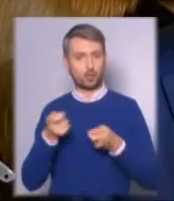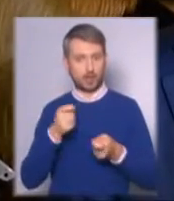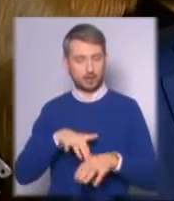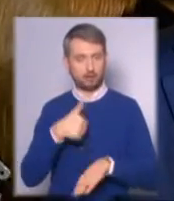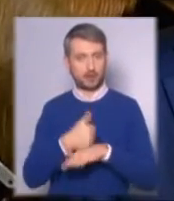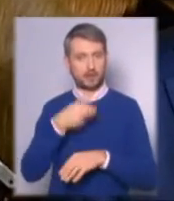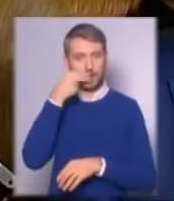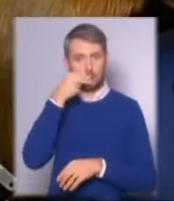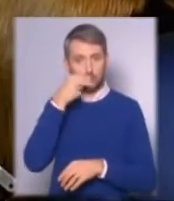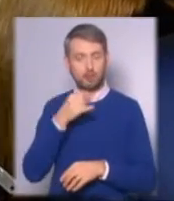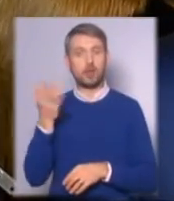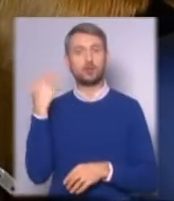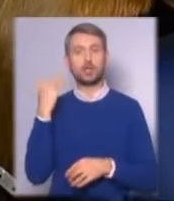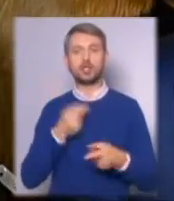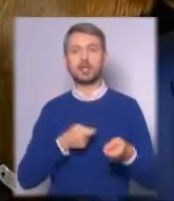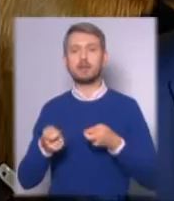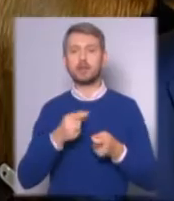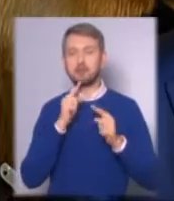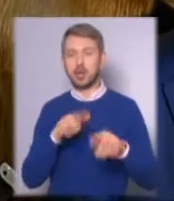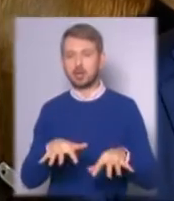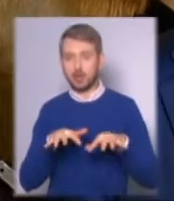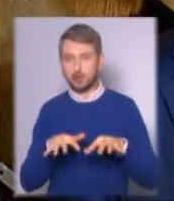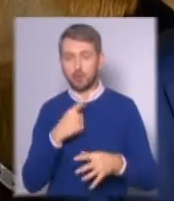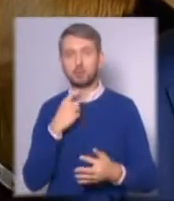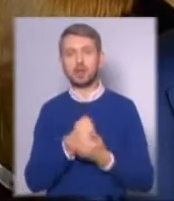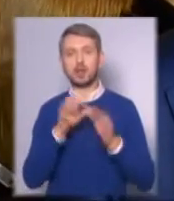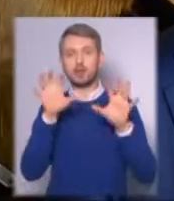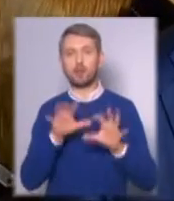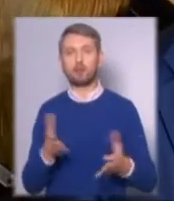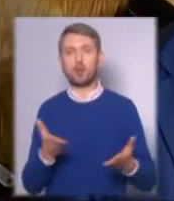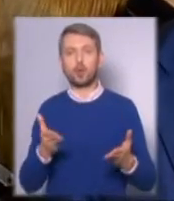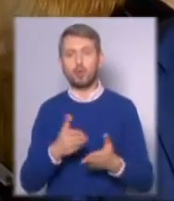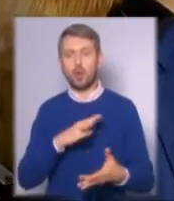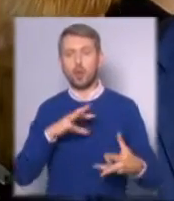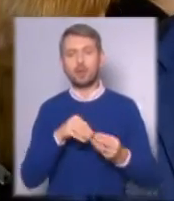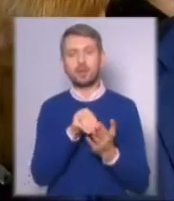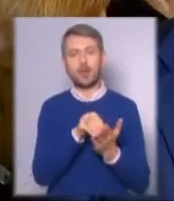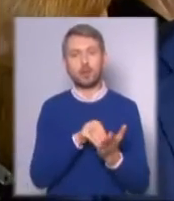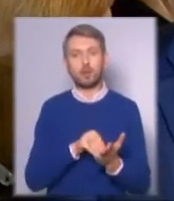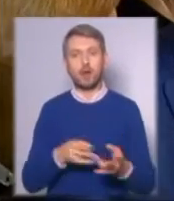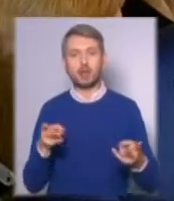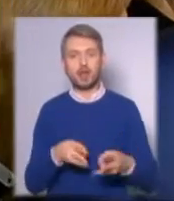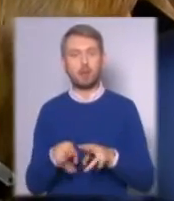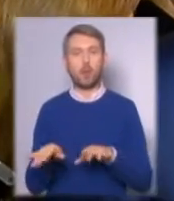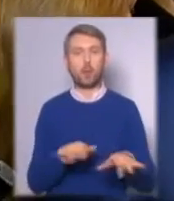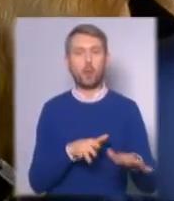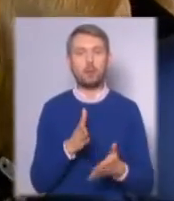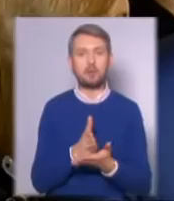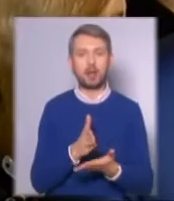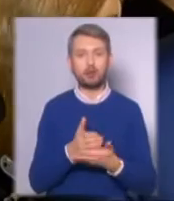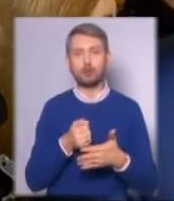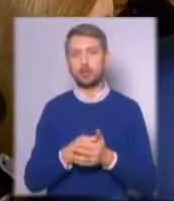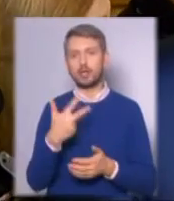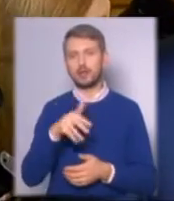і тодішнє керівництво парламенту на чолі з Турчиновим прийняли закон, по якому декларувати треба рухоме майно до 30